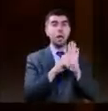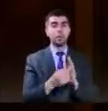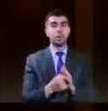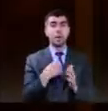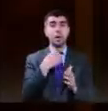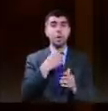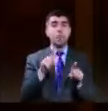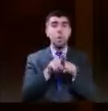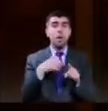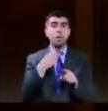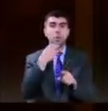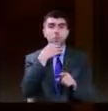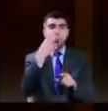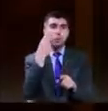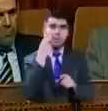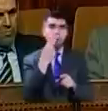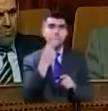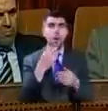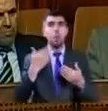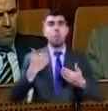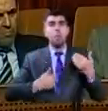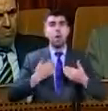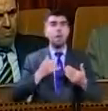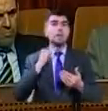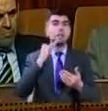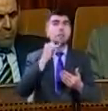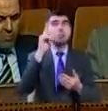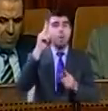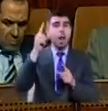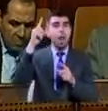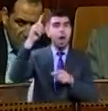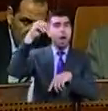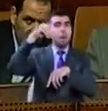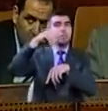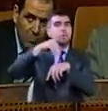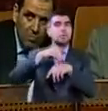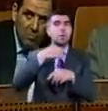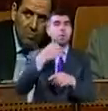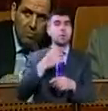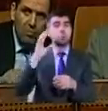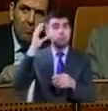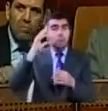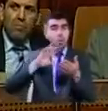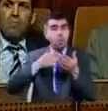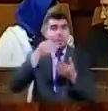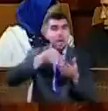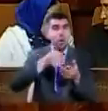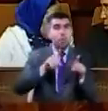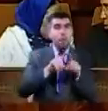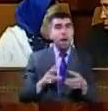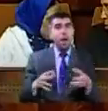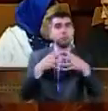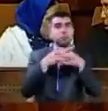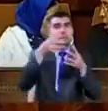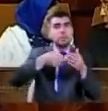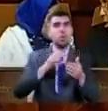غيبقوا معاقين طيلة حياتهم إلا إذا جاءت معجزة من عند الله أو عقلية، وإدماجهم في الحياة الاجتماعية